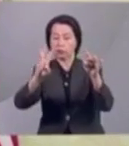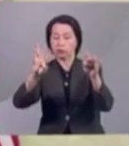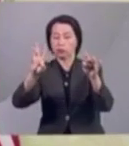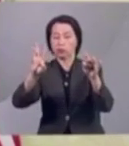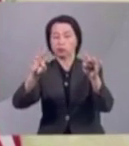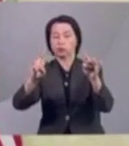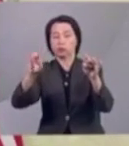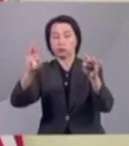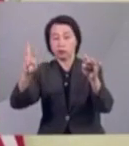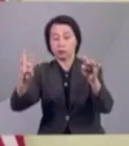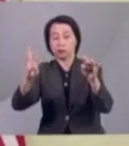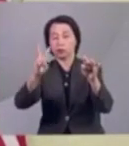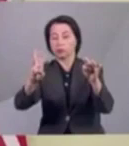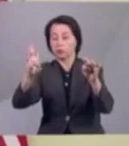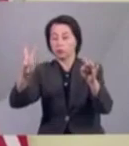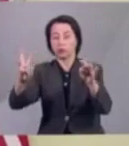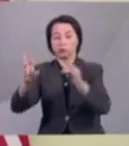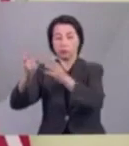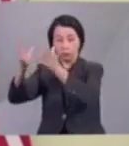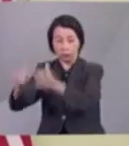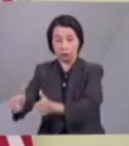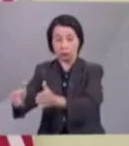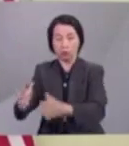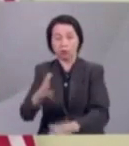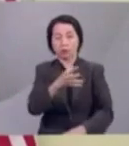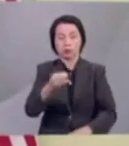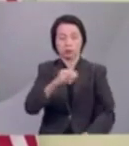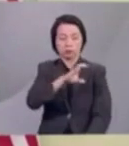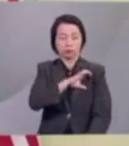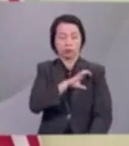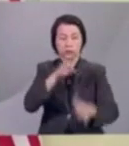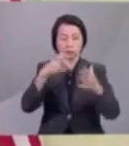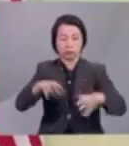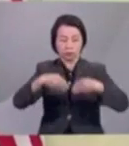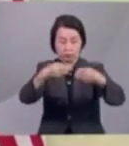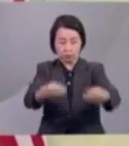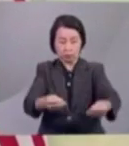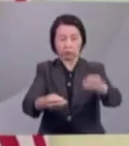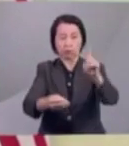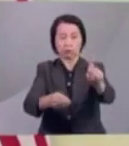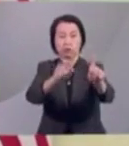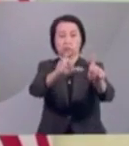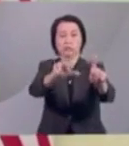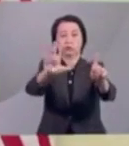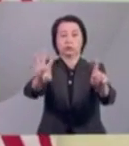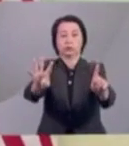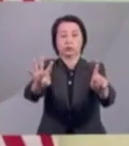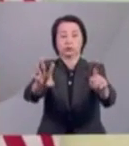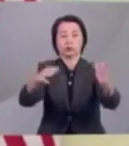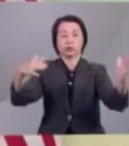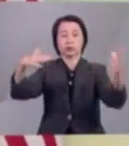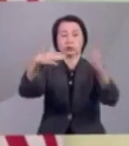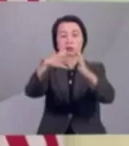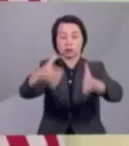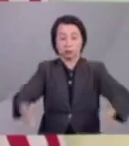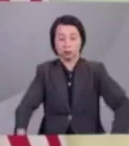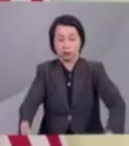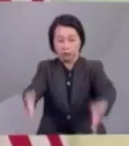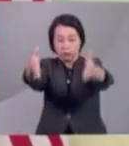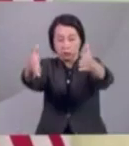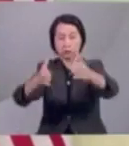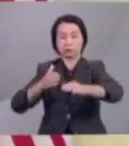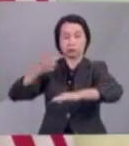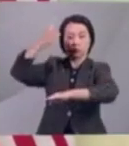18,666 anggota. PDRM juga telah mengenakan 134 sekatan jalan raya,